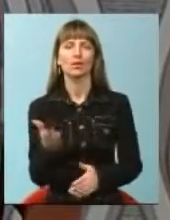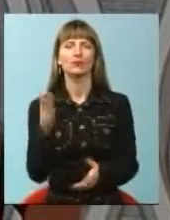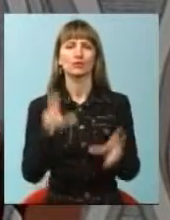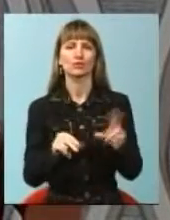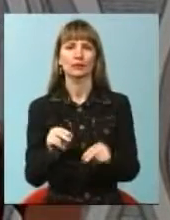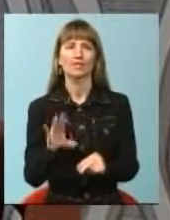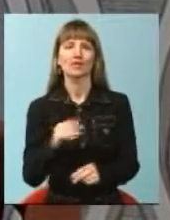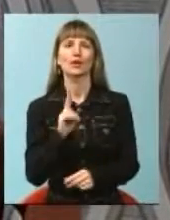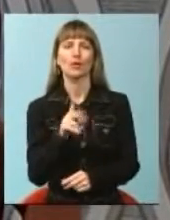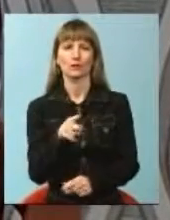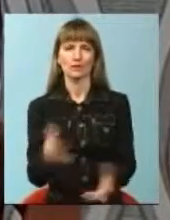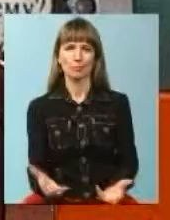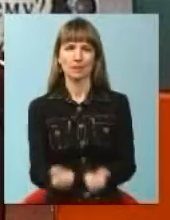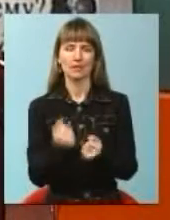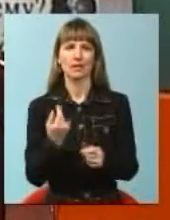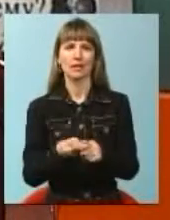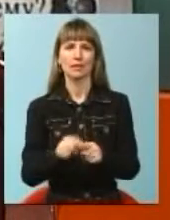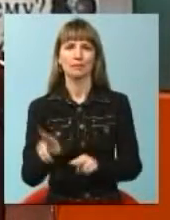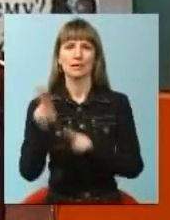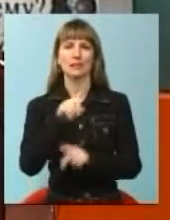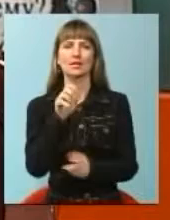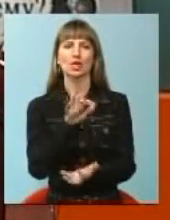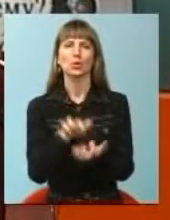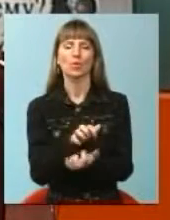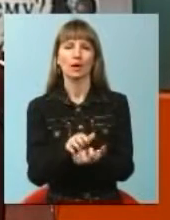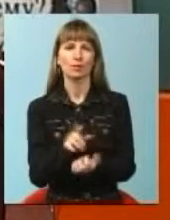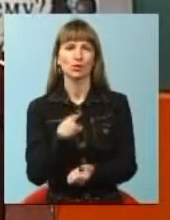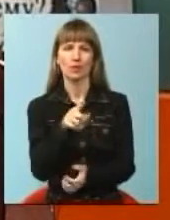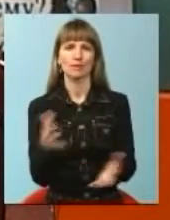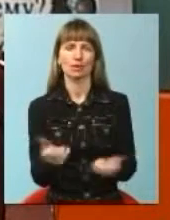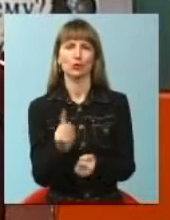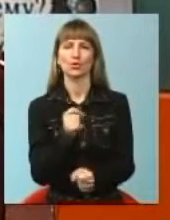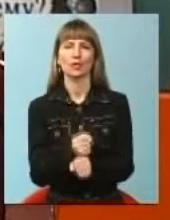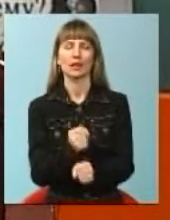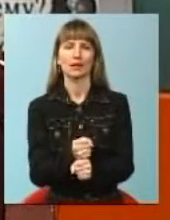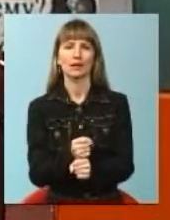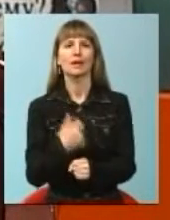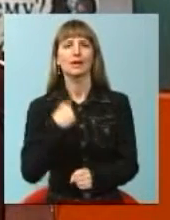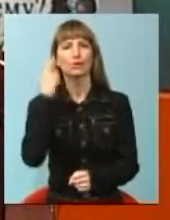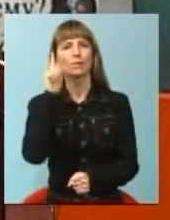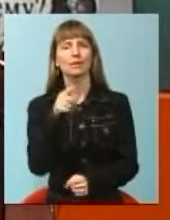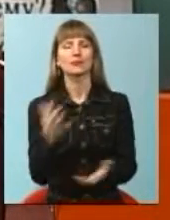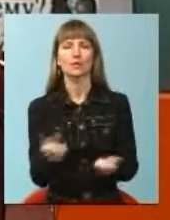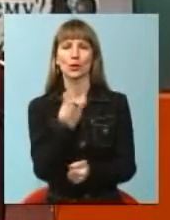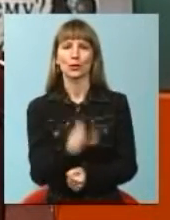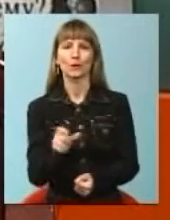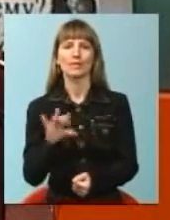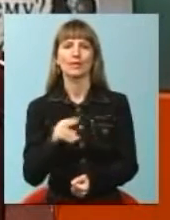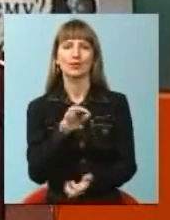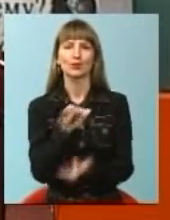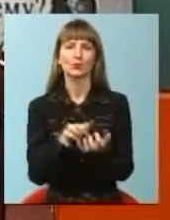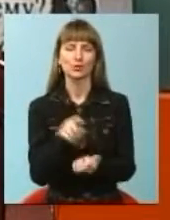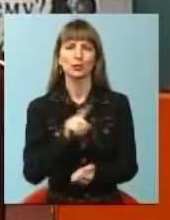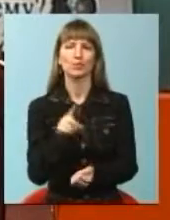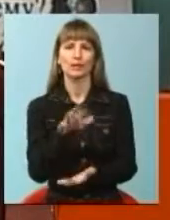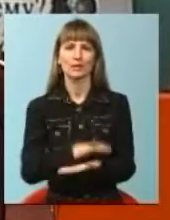від кого вони рятують, ці мисливці за жуйками? Що вони рятують і що вони роблять? Я гадаю, вони рятують людей від жуйок, тому